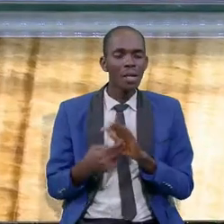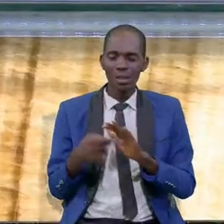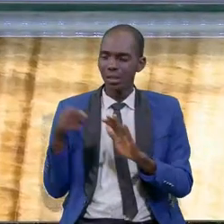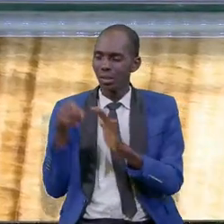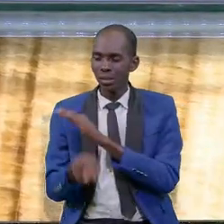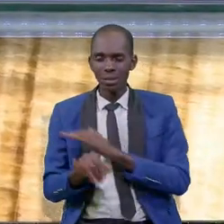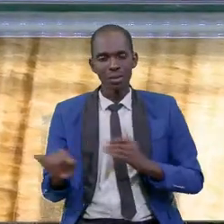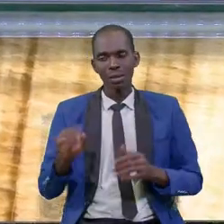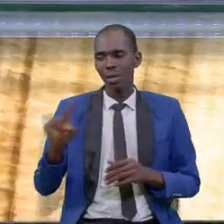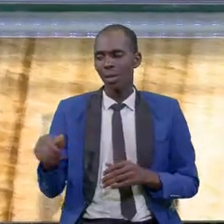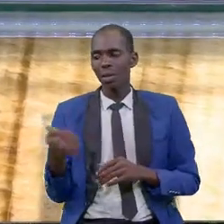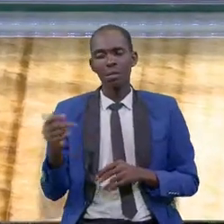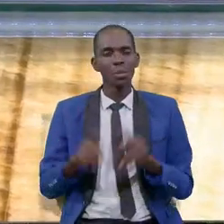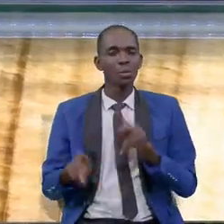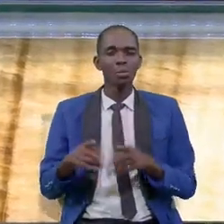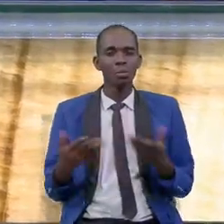meurtre,